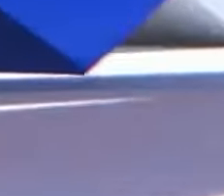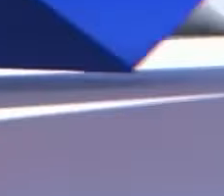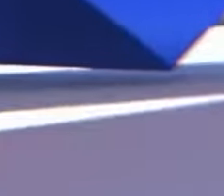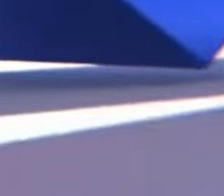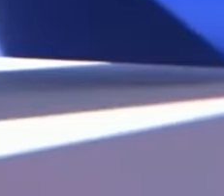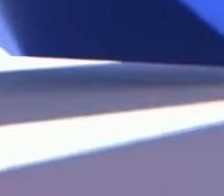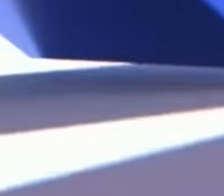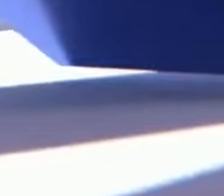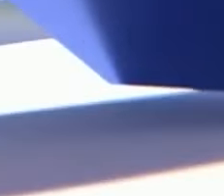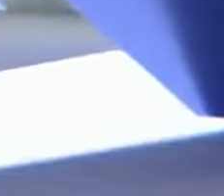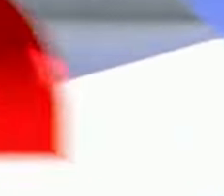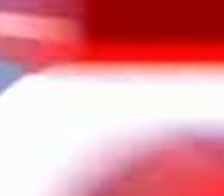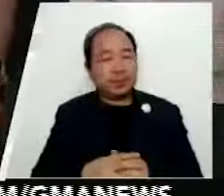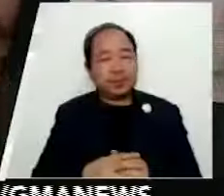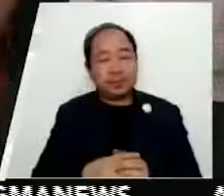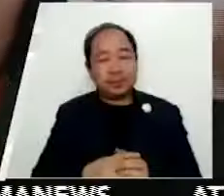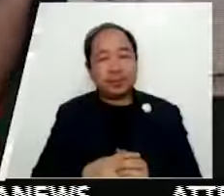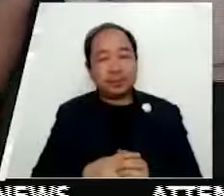Canlas.